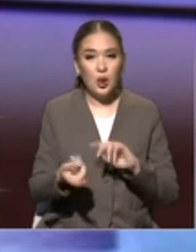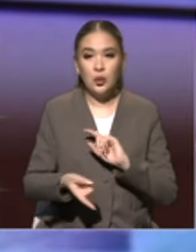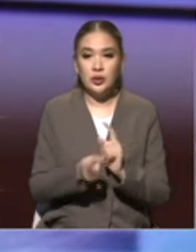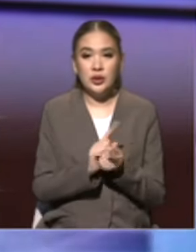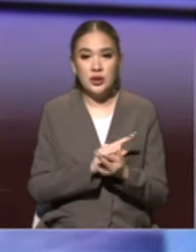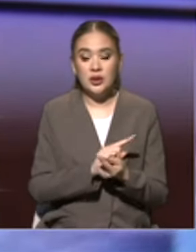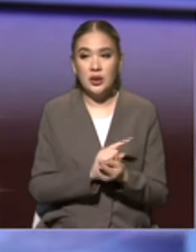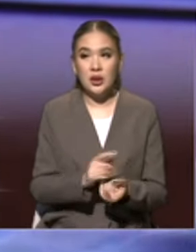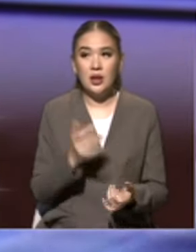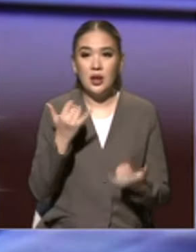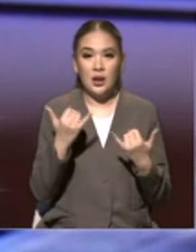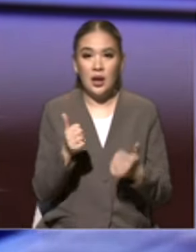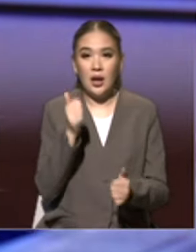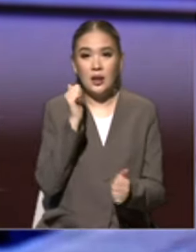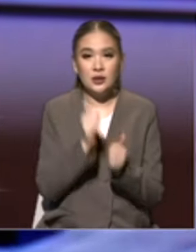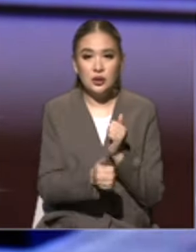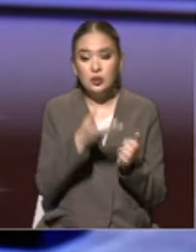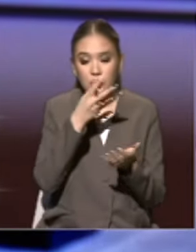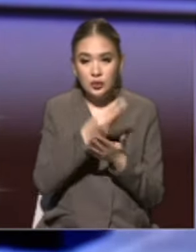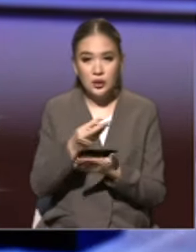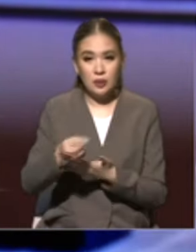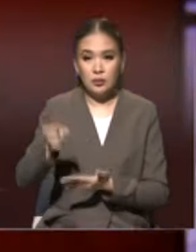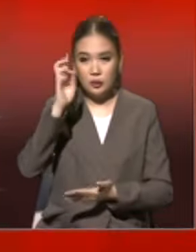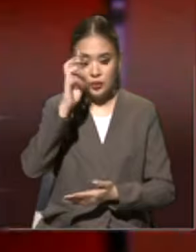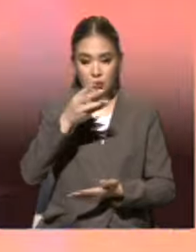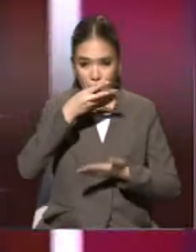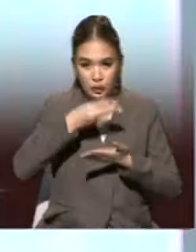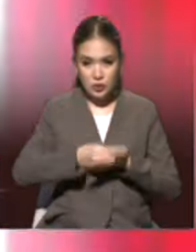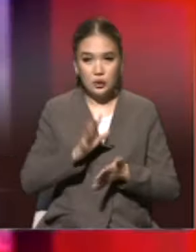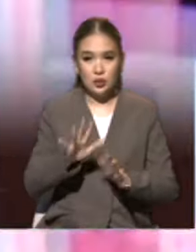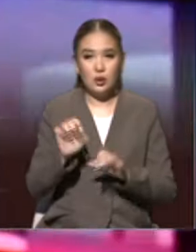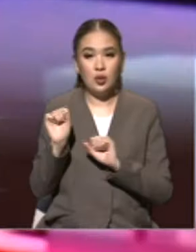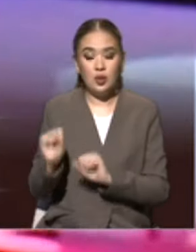Қазір әр мемлекет өзін қорғайды. Қазір ақштың өзін қорғайды.